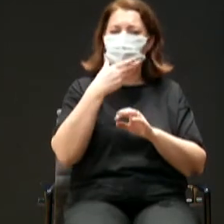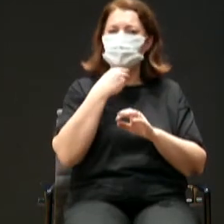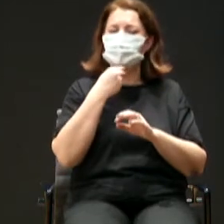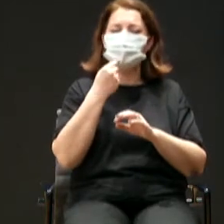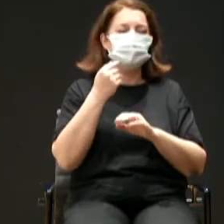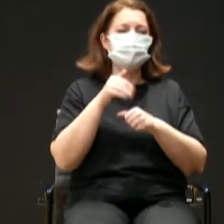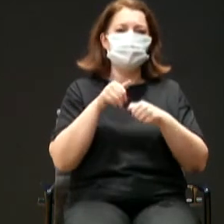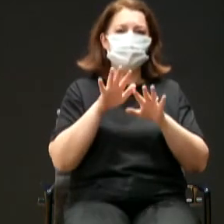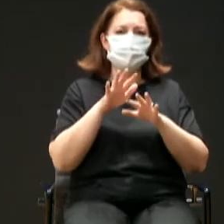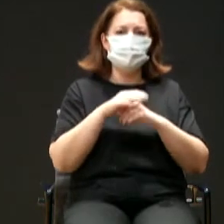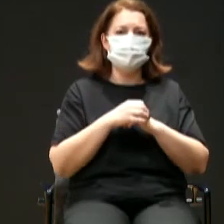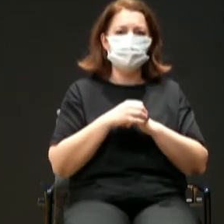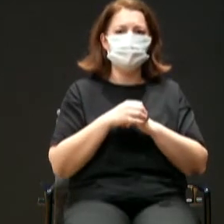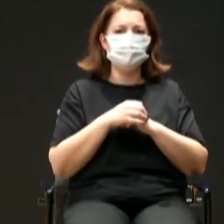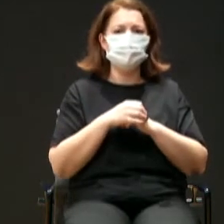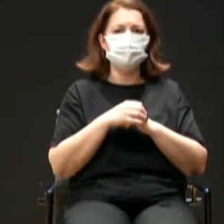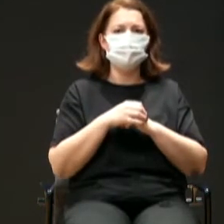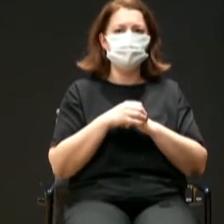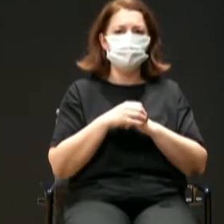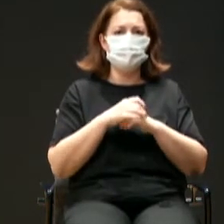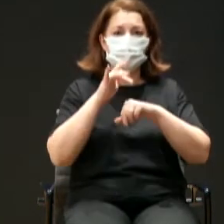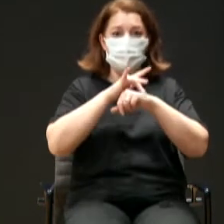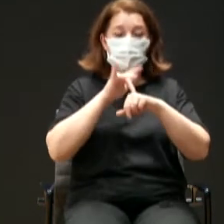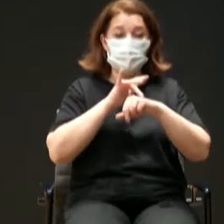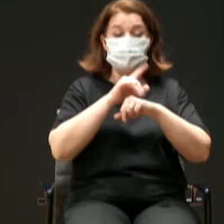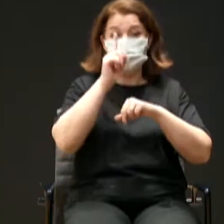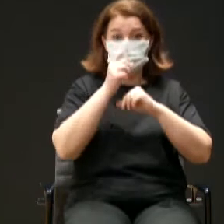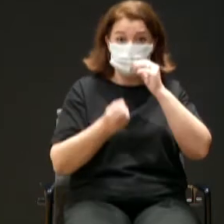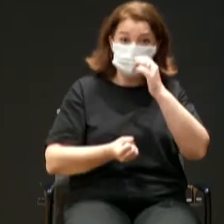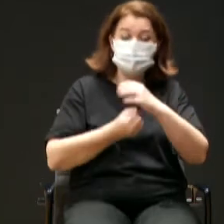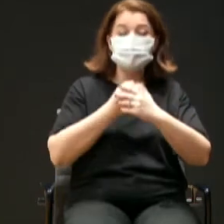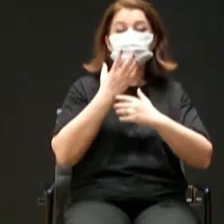değil. Sözlerimi ülkemizin kurucusu,